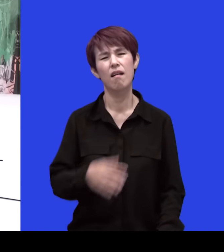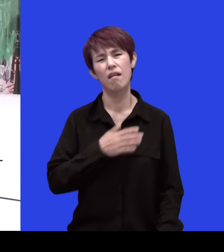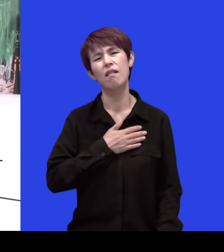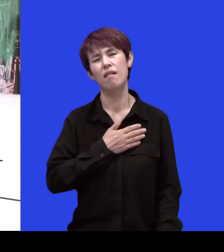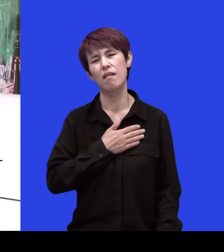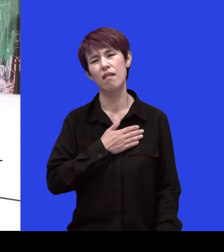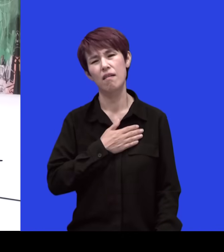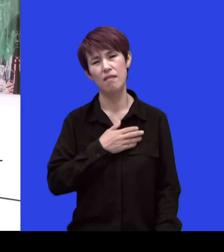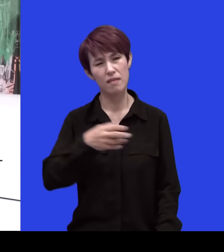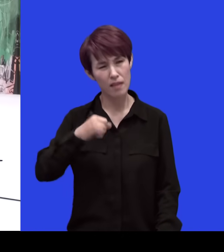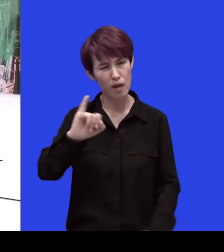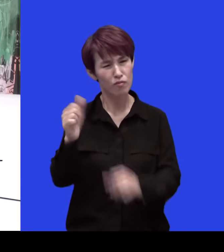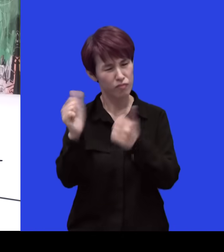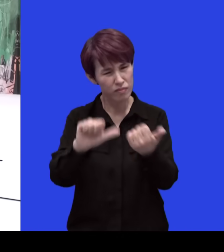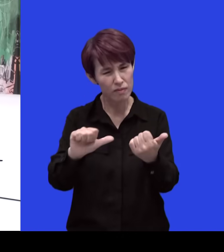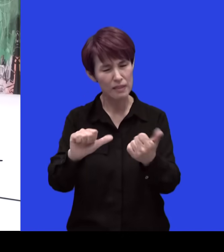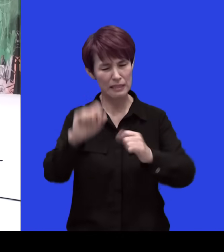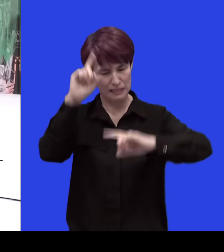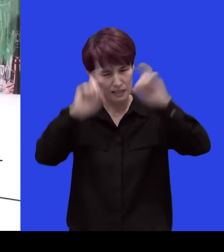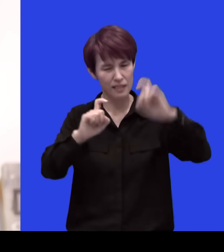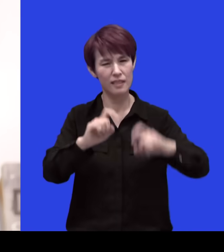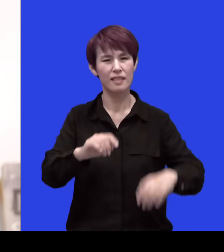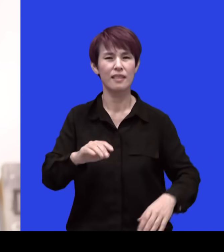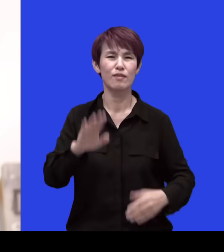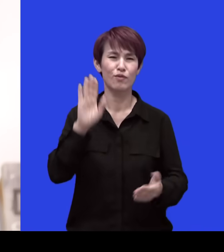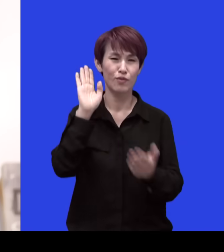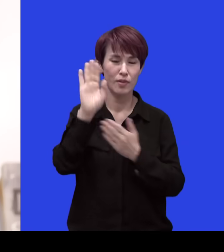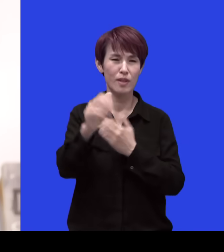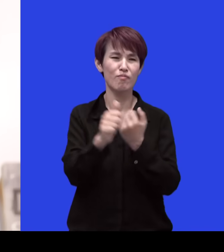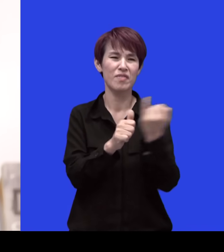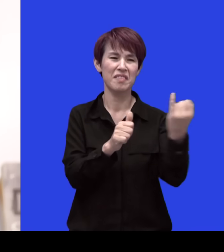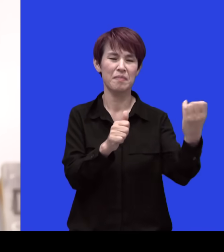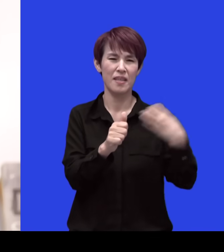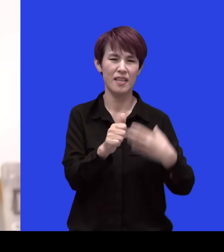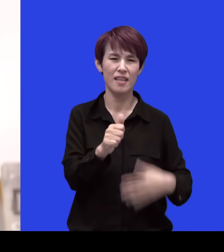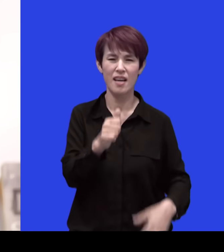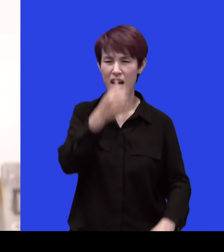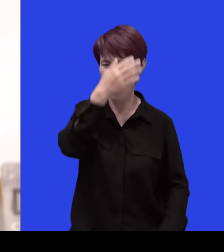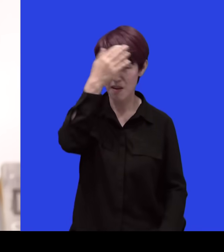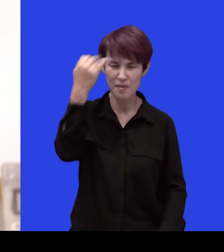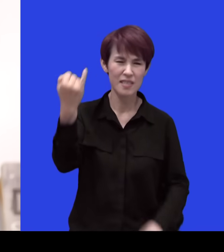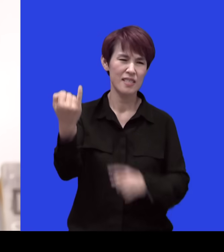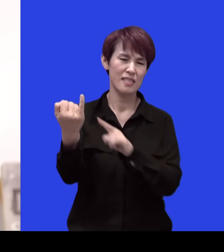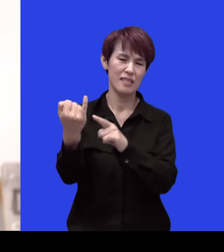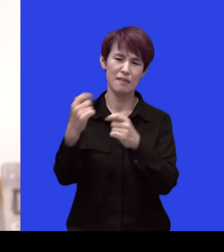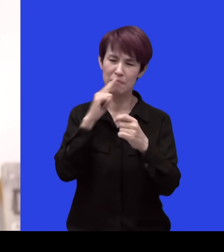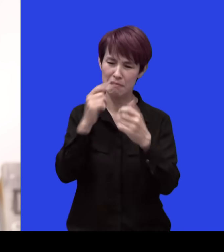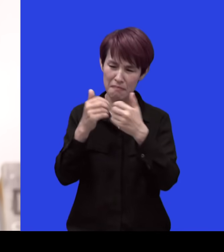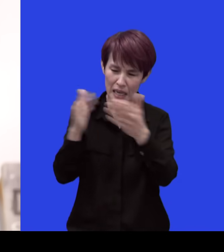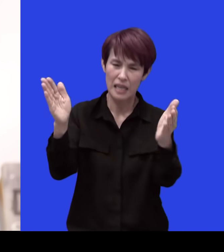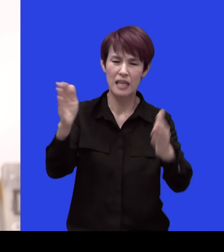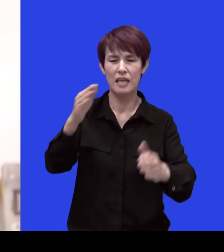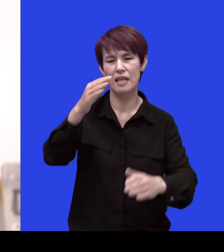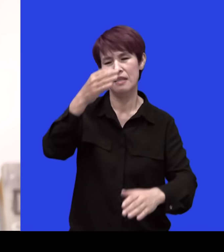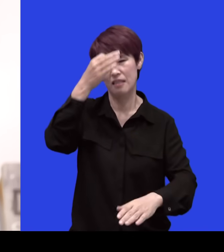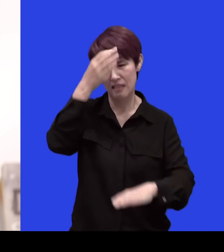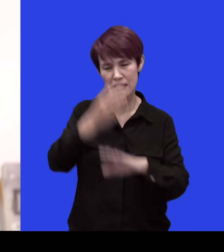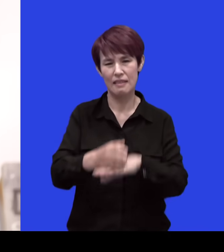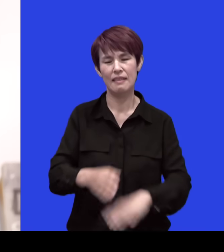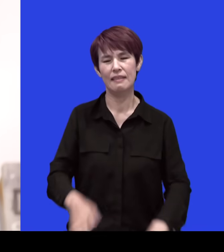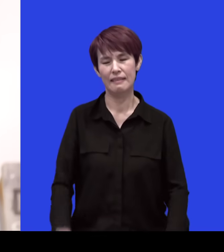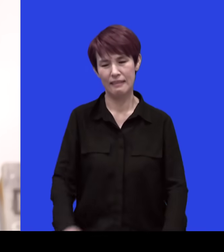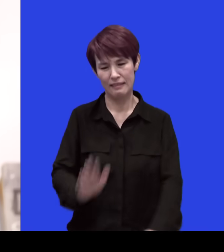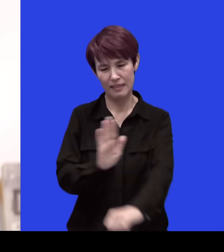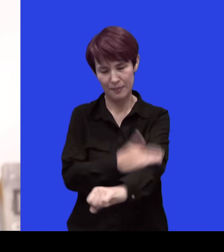그렇잖아요. 네, 딸을 먼저 그래갖고 보냈는데. 나중에는 후회하더라고요. 음, 그분한테 내가 그때는 잘못했구나.